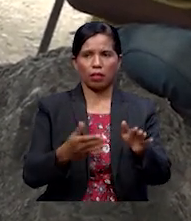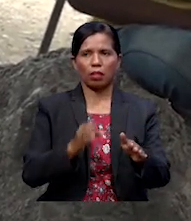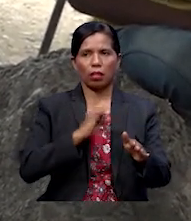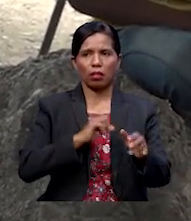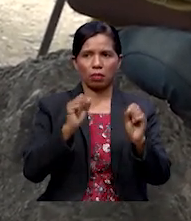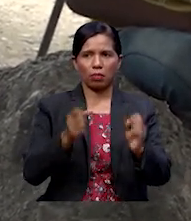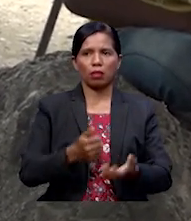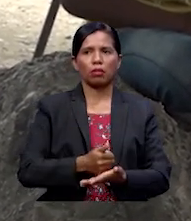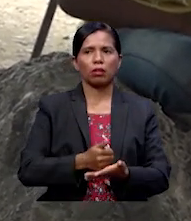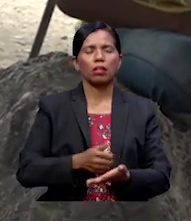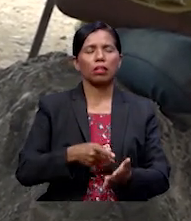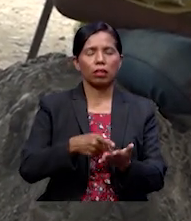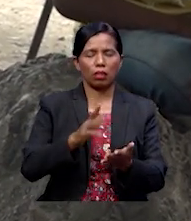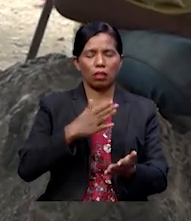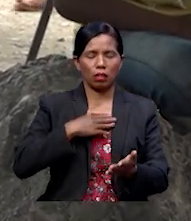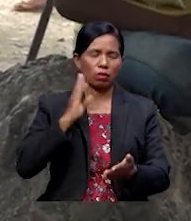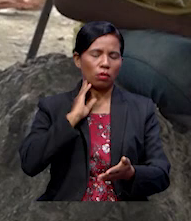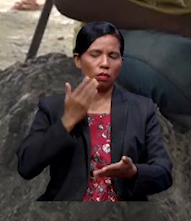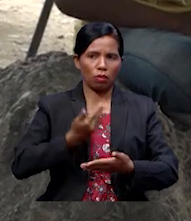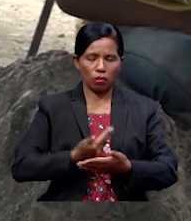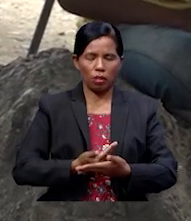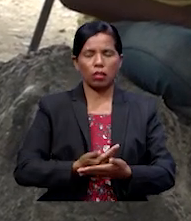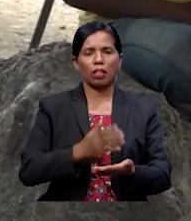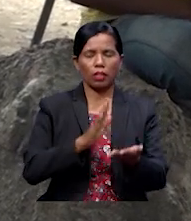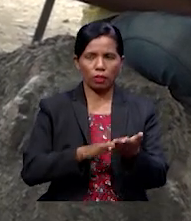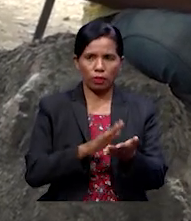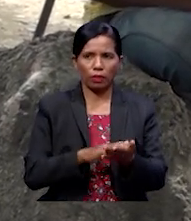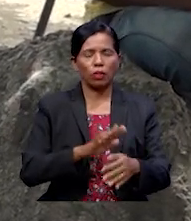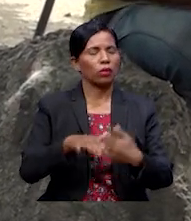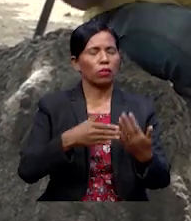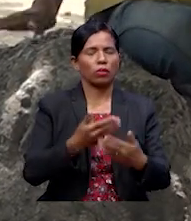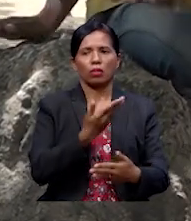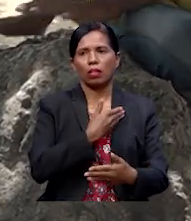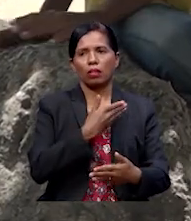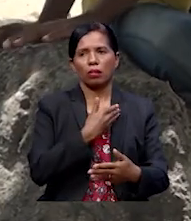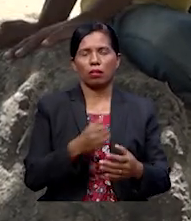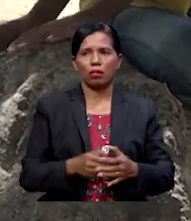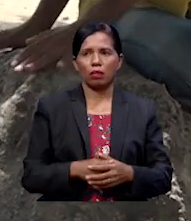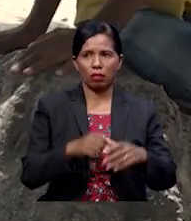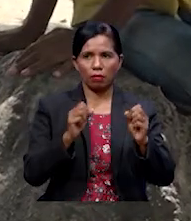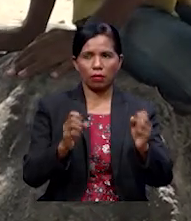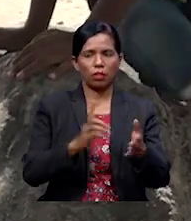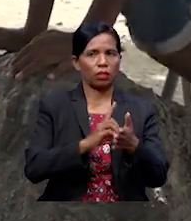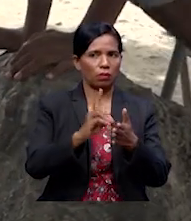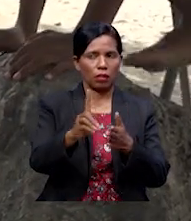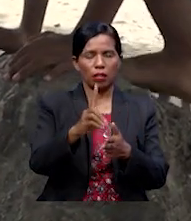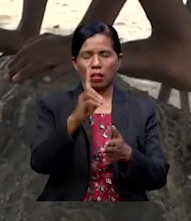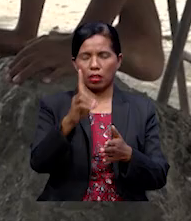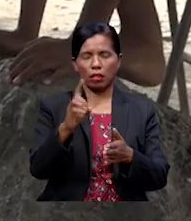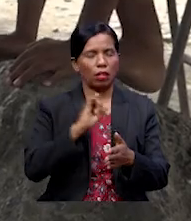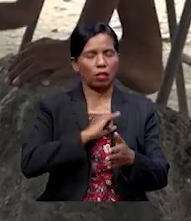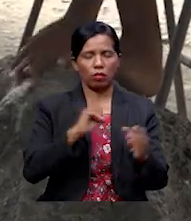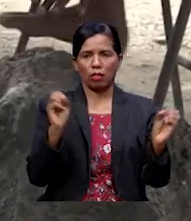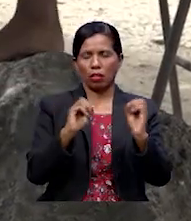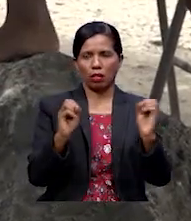mau selu hau nuan sekolah. Au selu au nuan farra. Me buat sana karun na tuhan na sana vele sumara na masau lehetan to $10 ide.